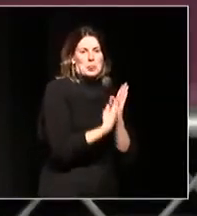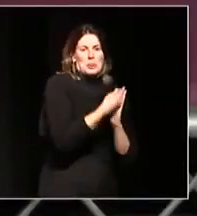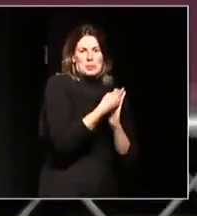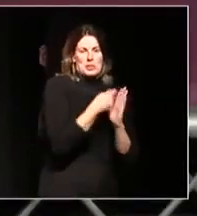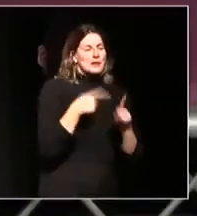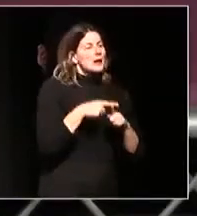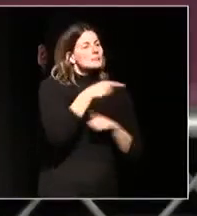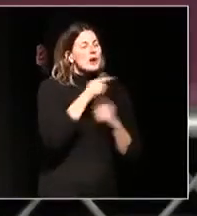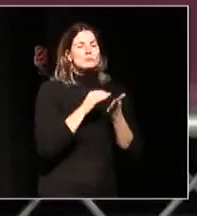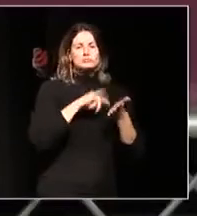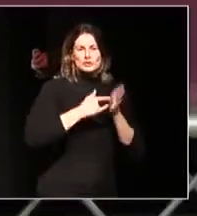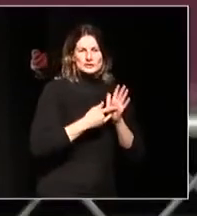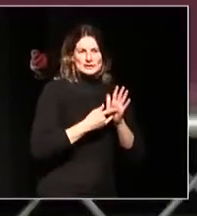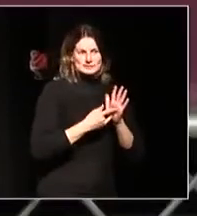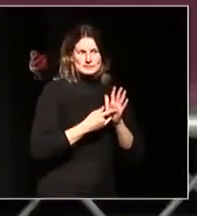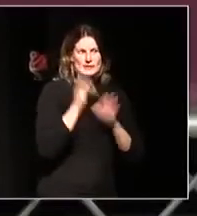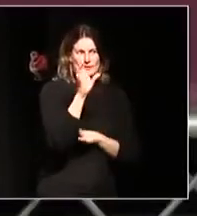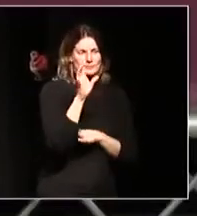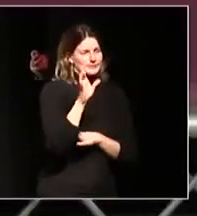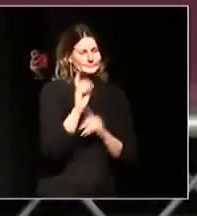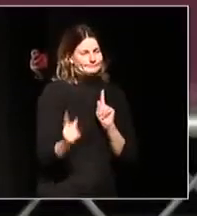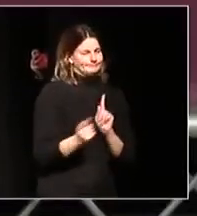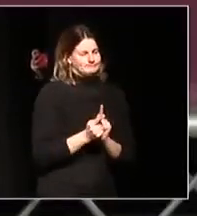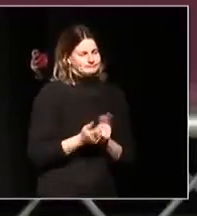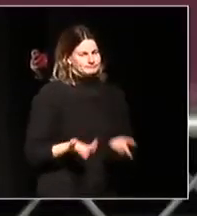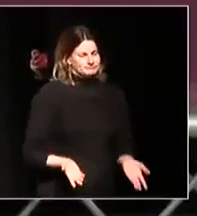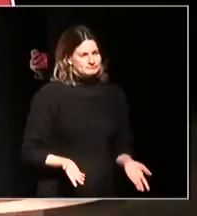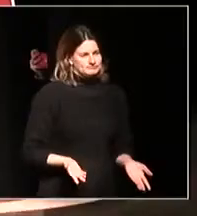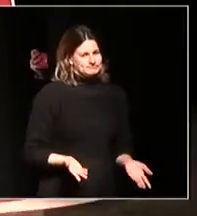tenen un projecte de país molt curt també. Perquè